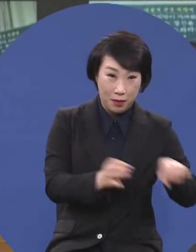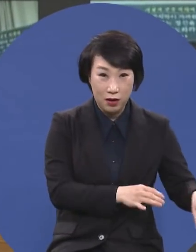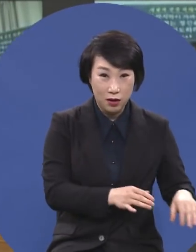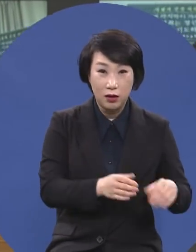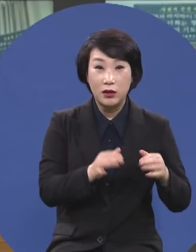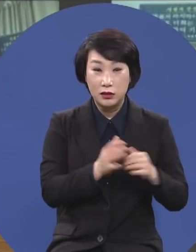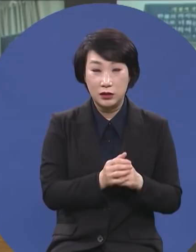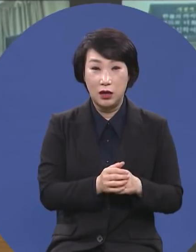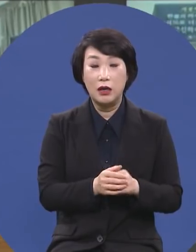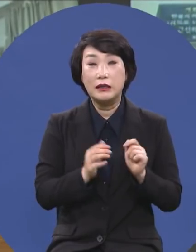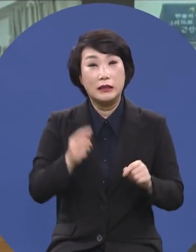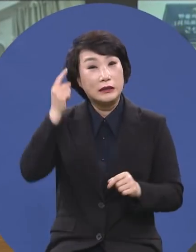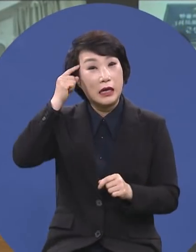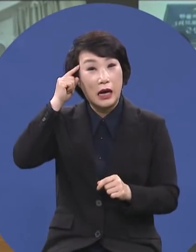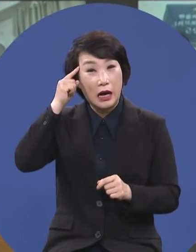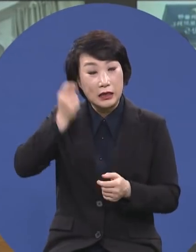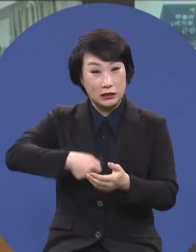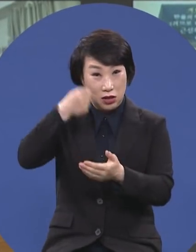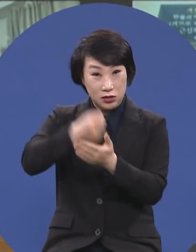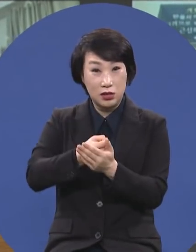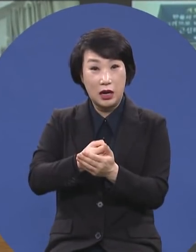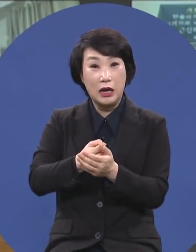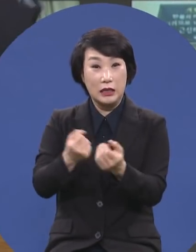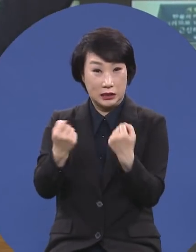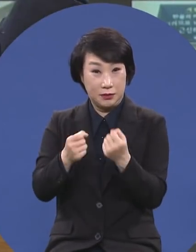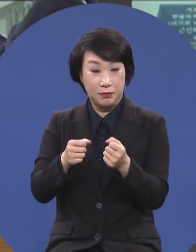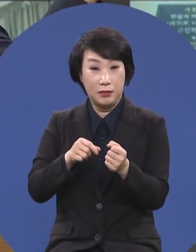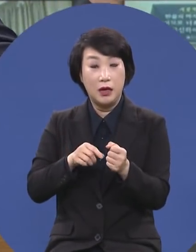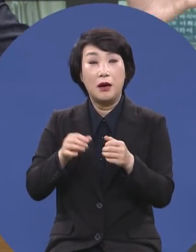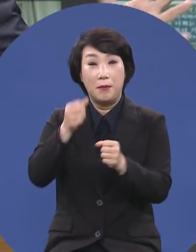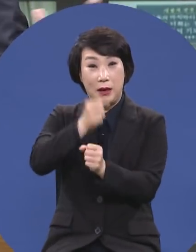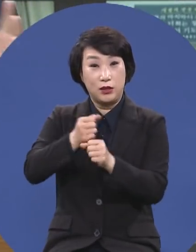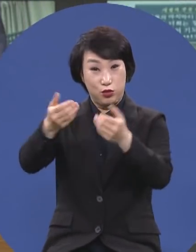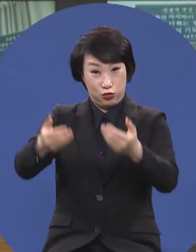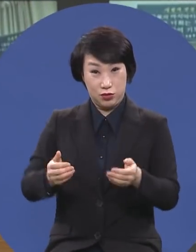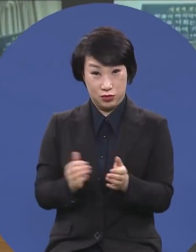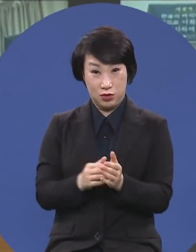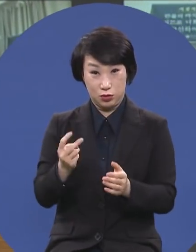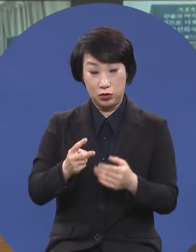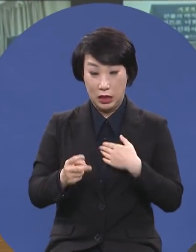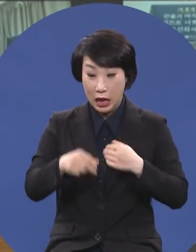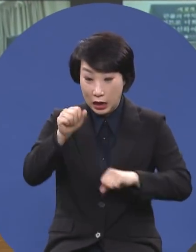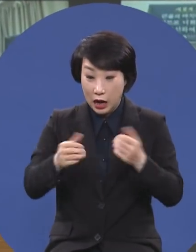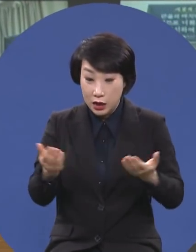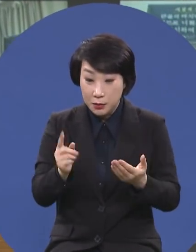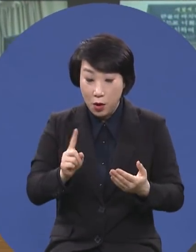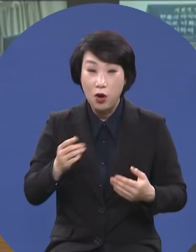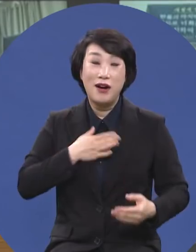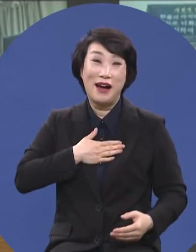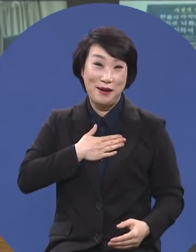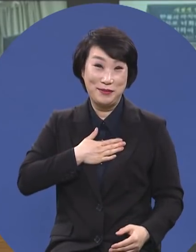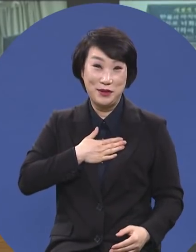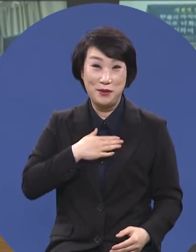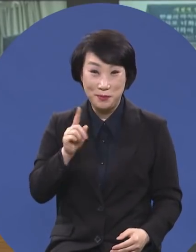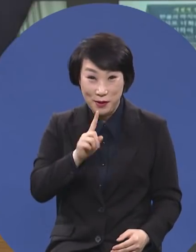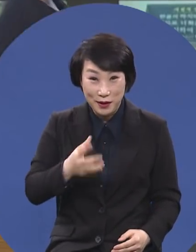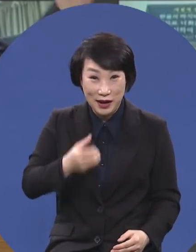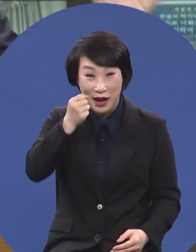있는 의지를 창조하셨고, 그리고 이 하는 것이 어떤 감성을